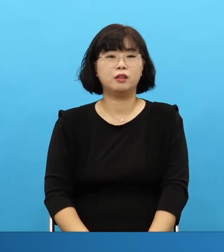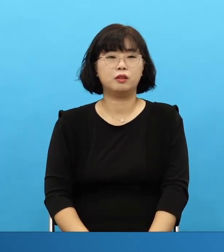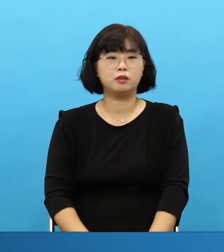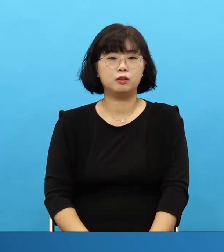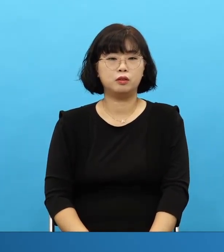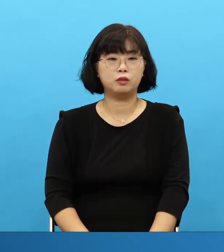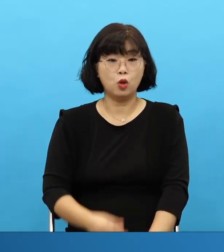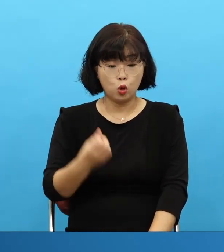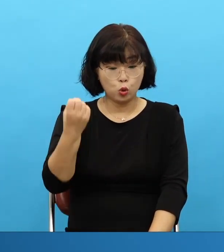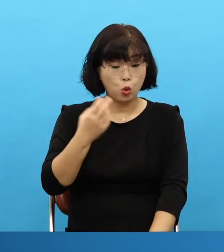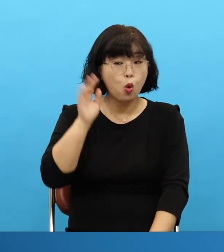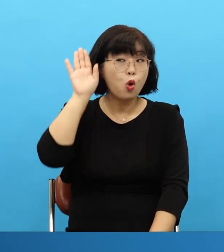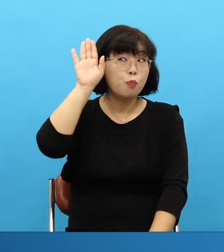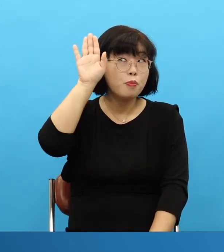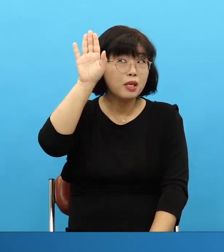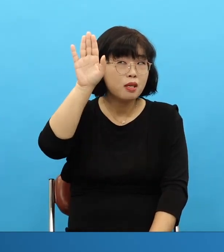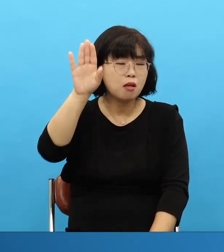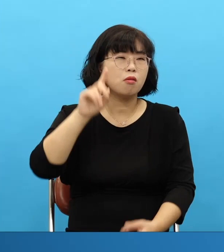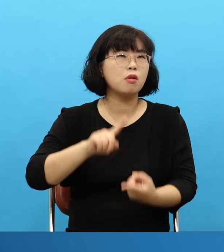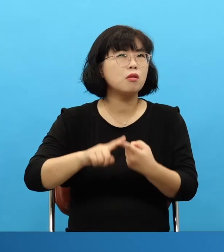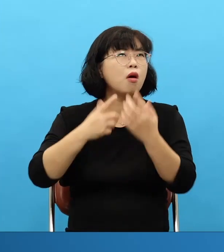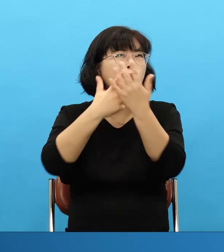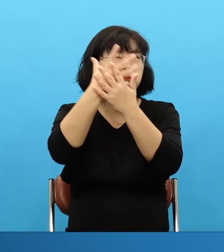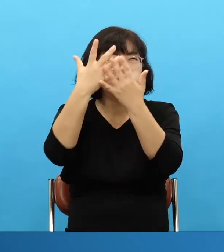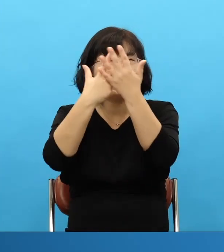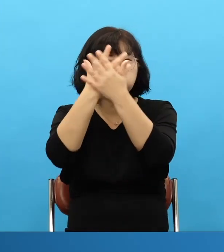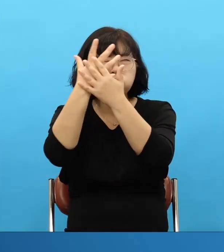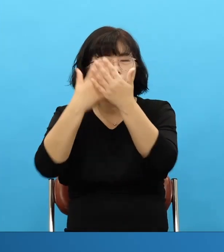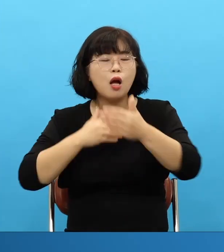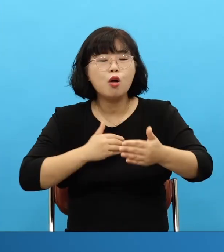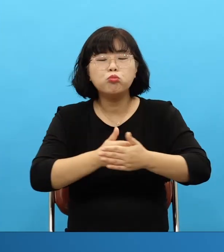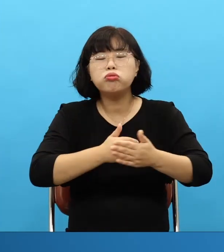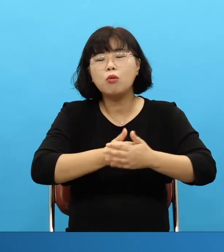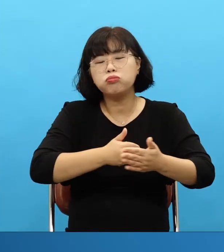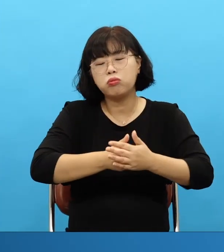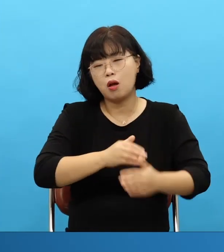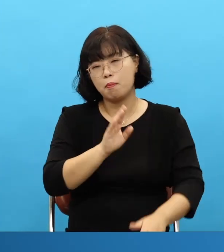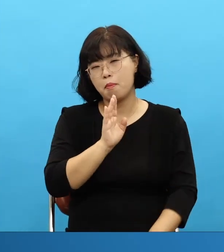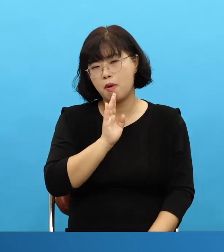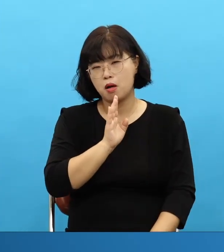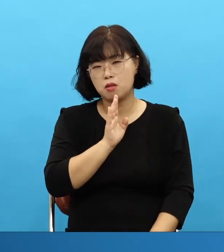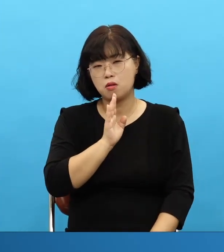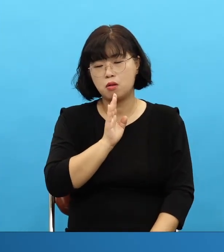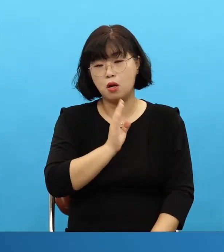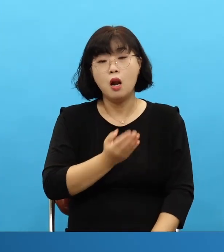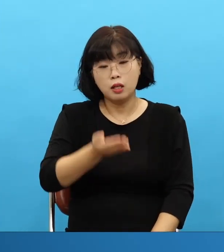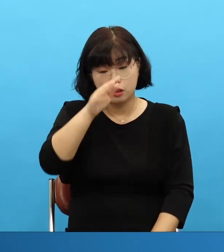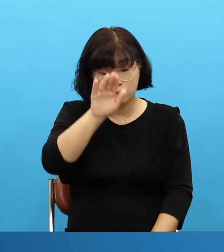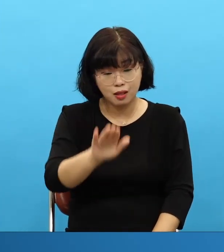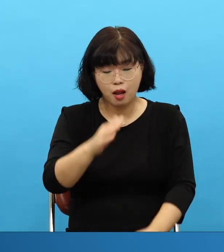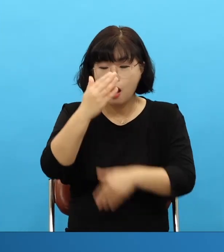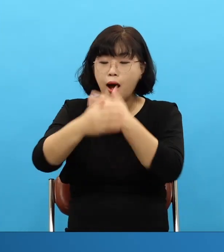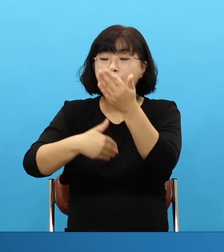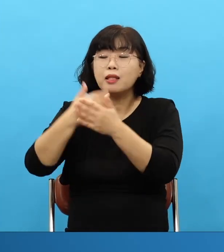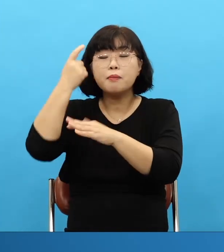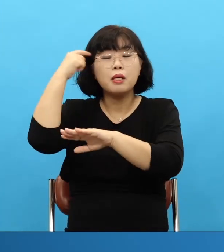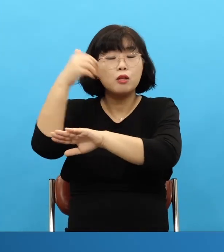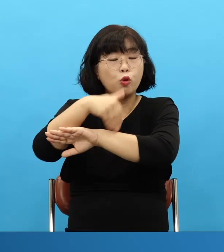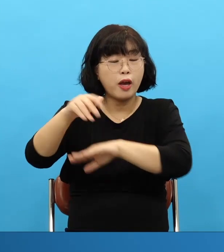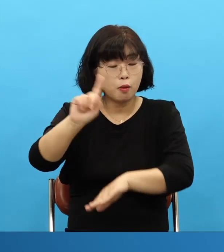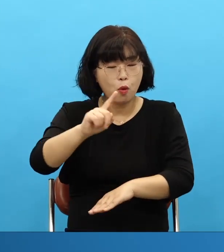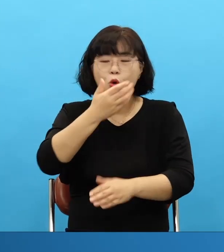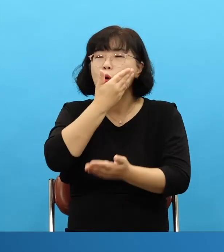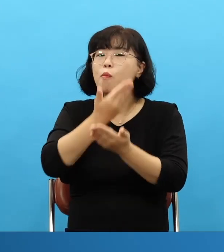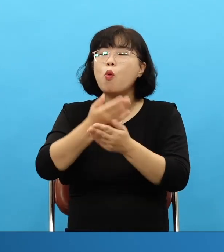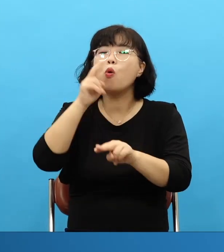anxious is our 아닙니다. future? 하나님은 여러분에게 이걸 축복을 예비해 놨어요. But not at all. Why? Because God has reserved for you the blessing